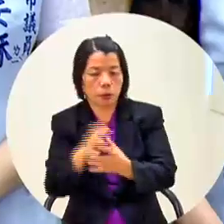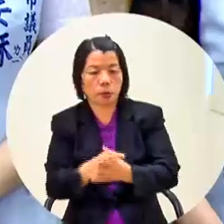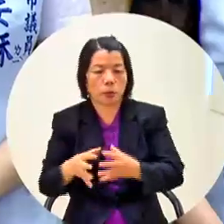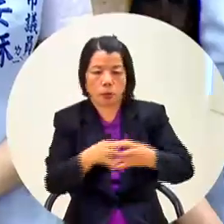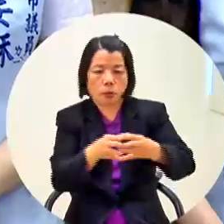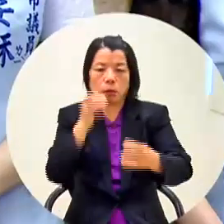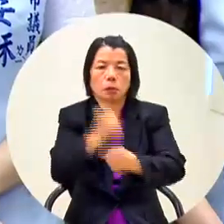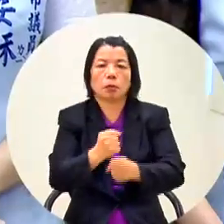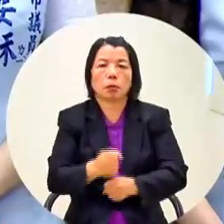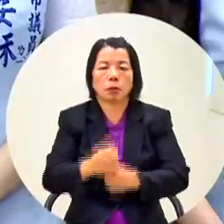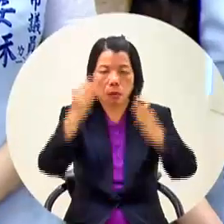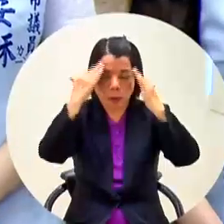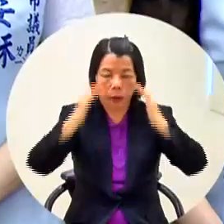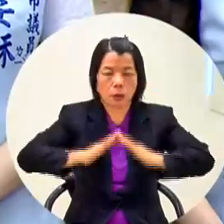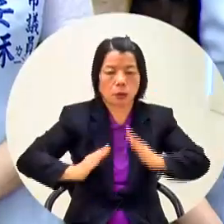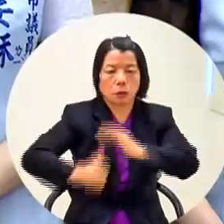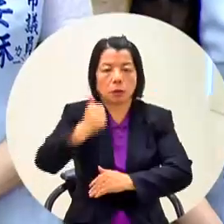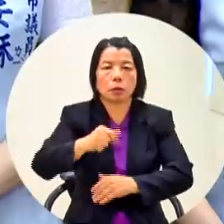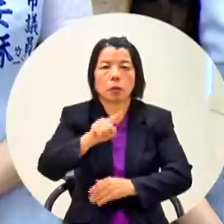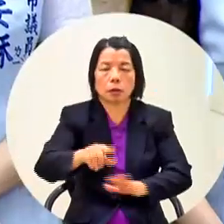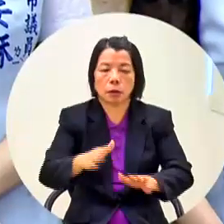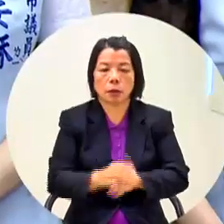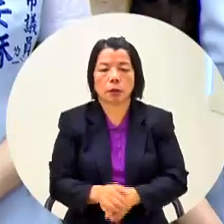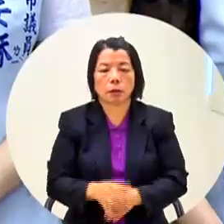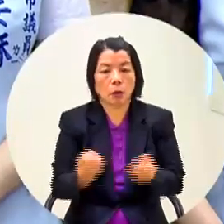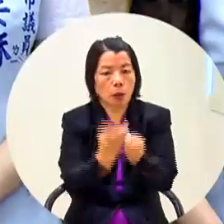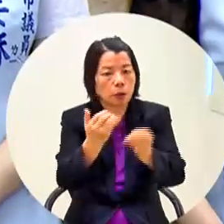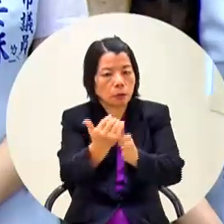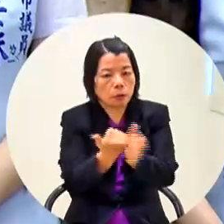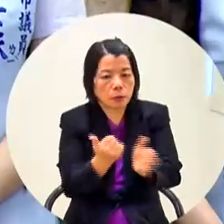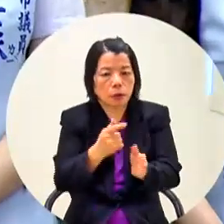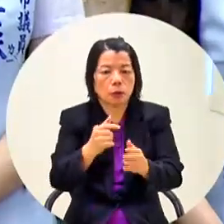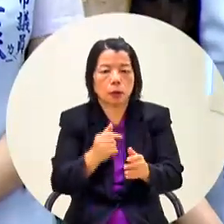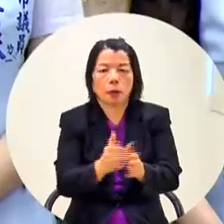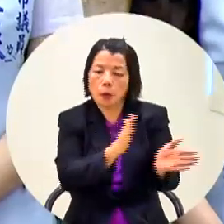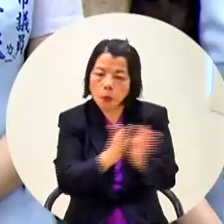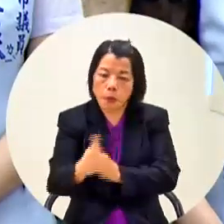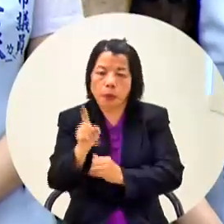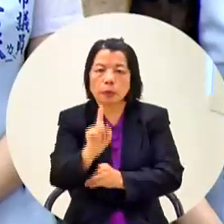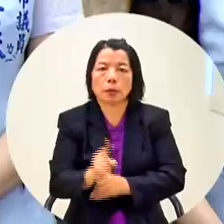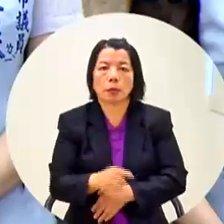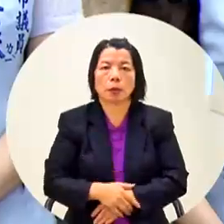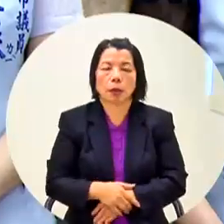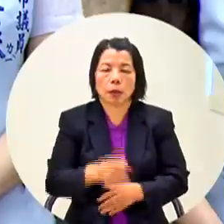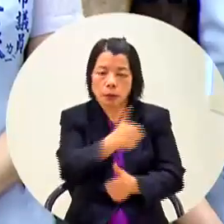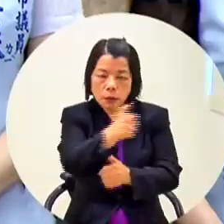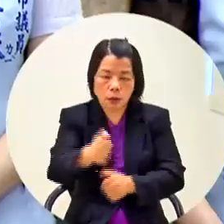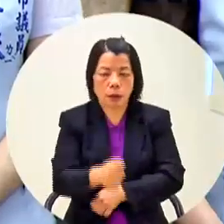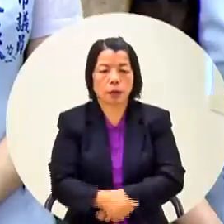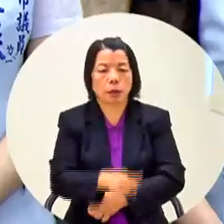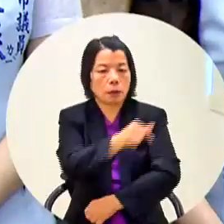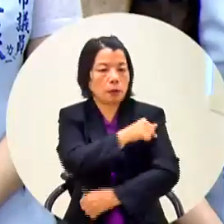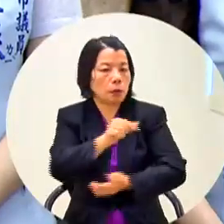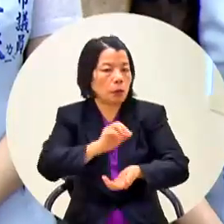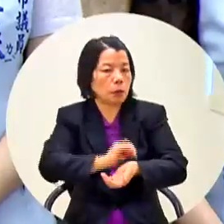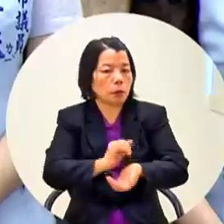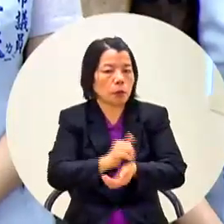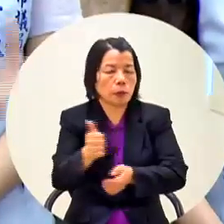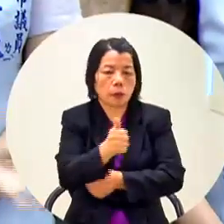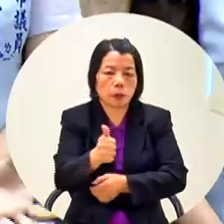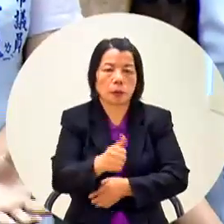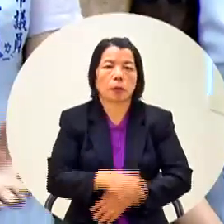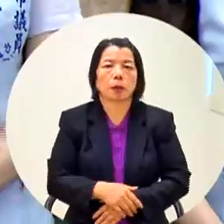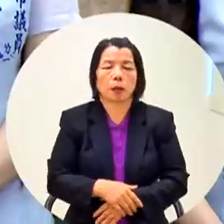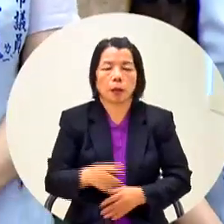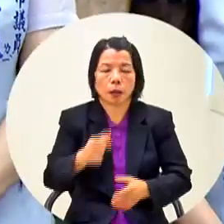诉我们，现在市府的超前部署，我们也要感谢所有在第一线的这些医护人员，感谢市